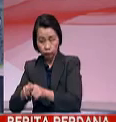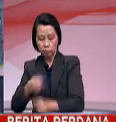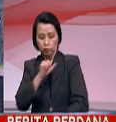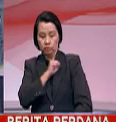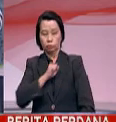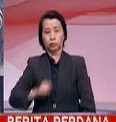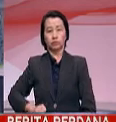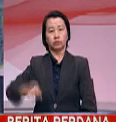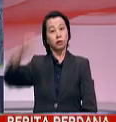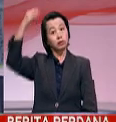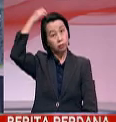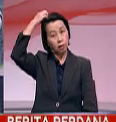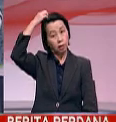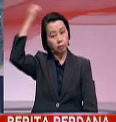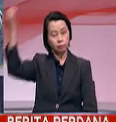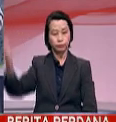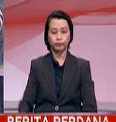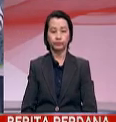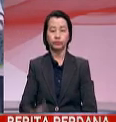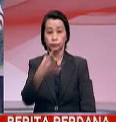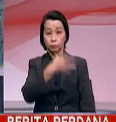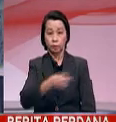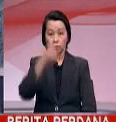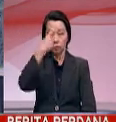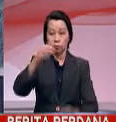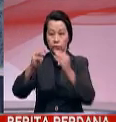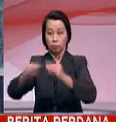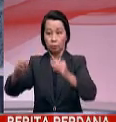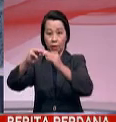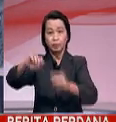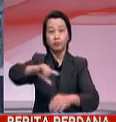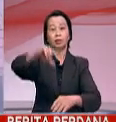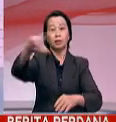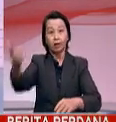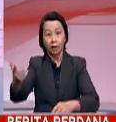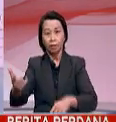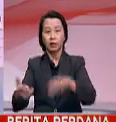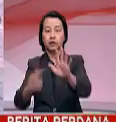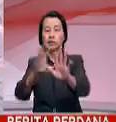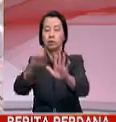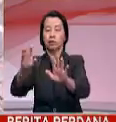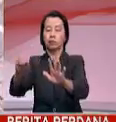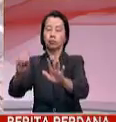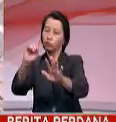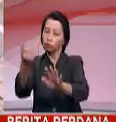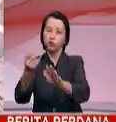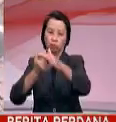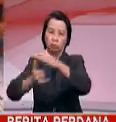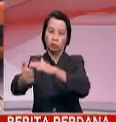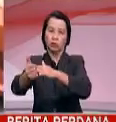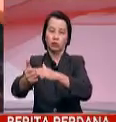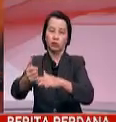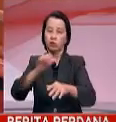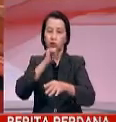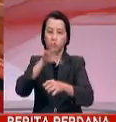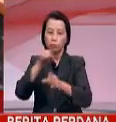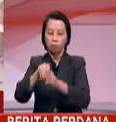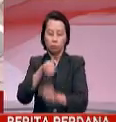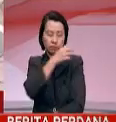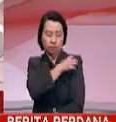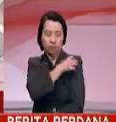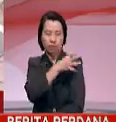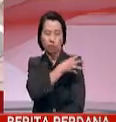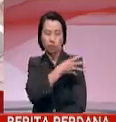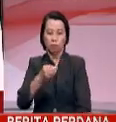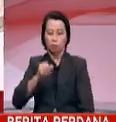Selangor, Sultan Sharafuddin Idris Shah. Manakala bagi masjid lain, seramai 500 jemaah dibenarkan, tidak termasuk pegawai dan